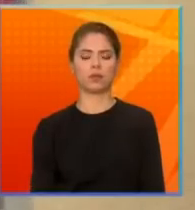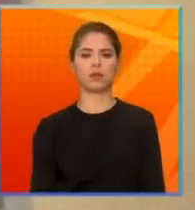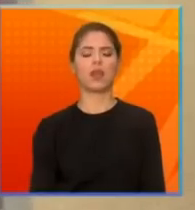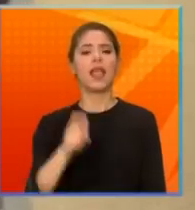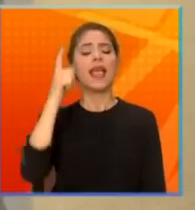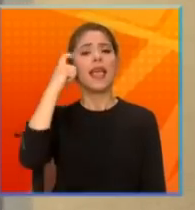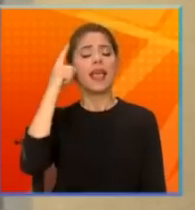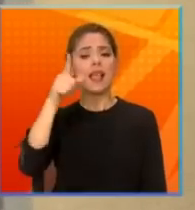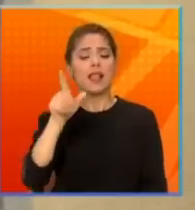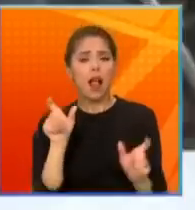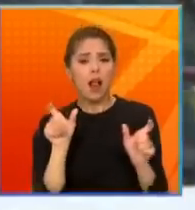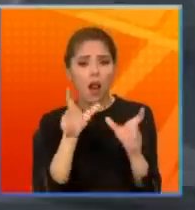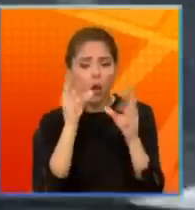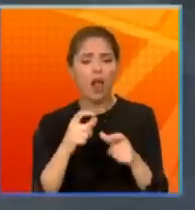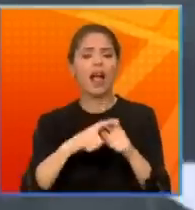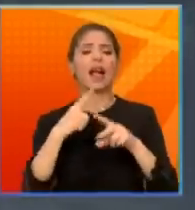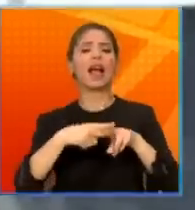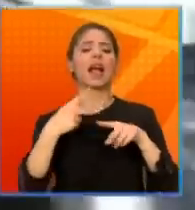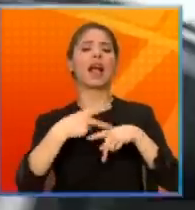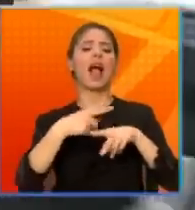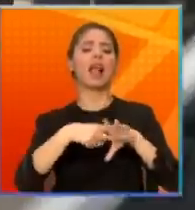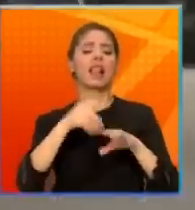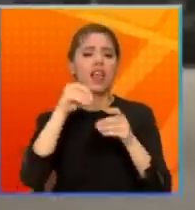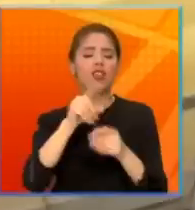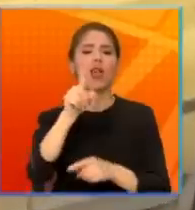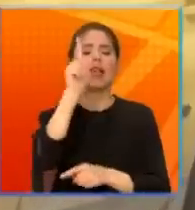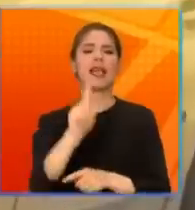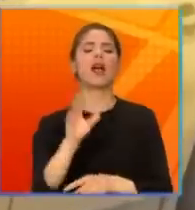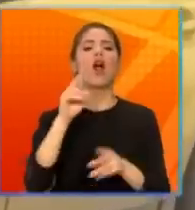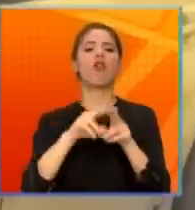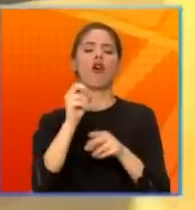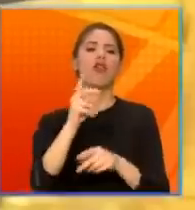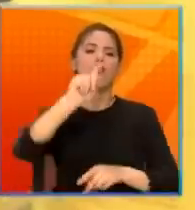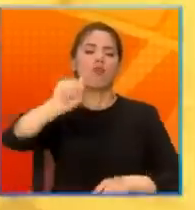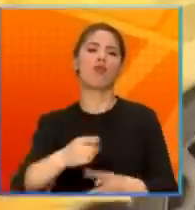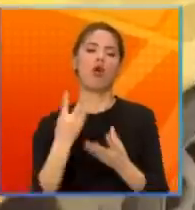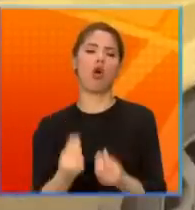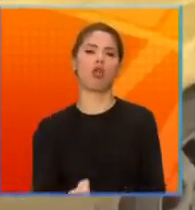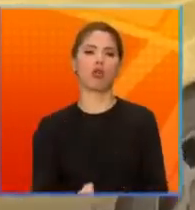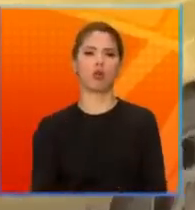İsrail ablukası altında yaşayan Gazze'de de ilk koronavirüs vakası tespit edildi.